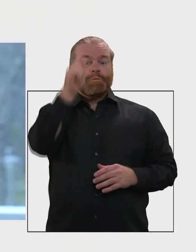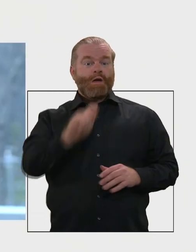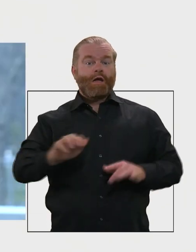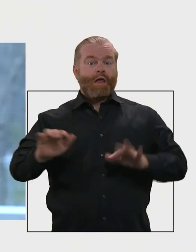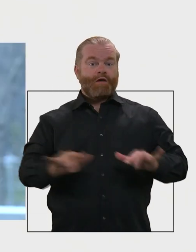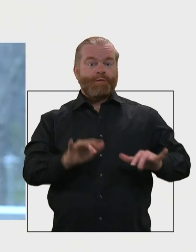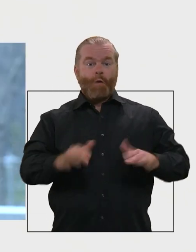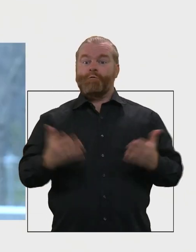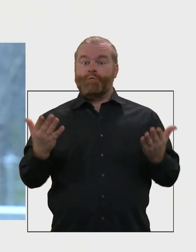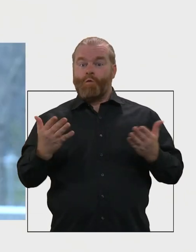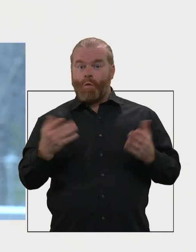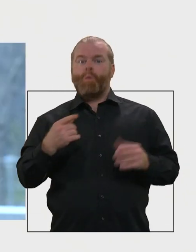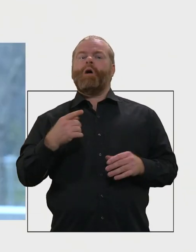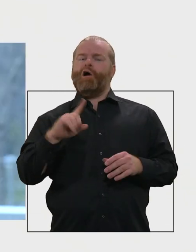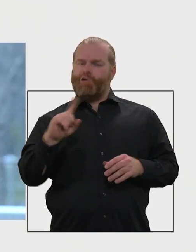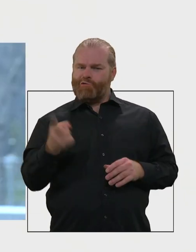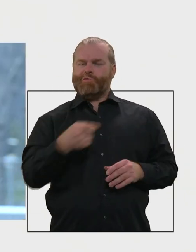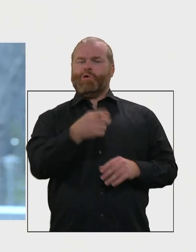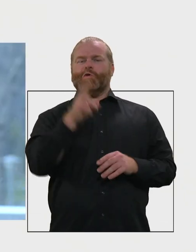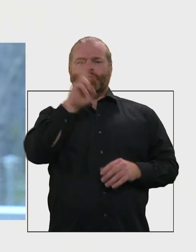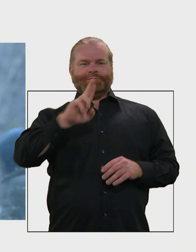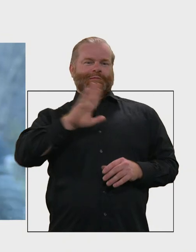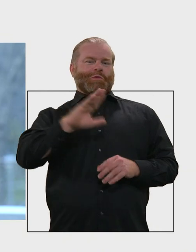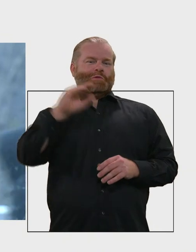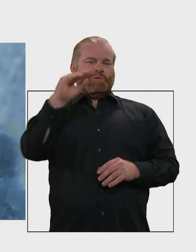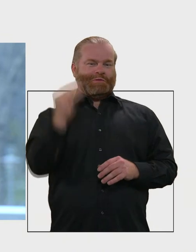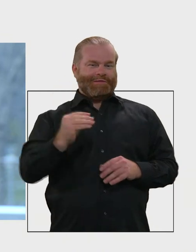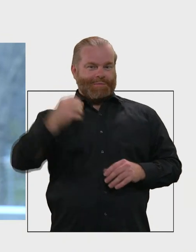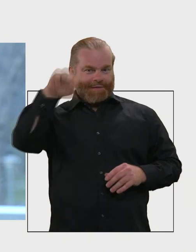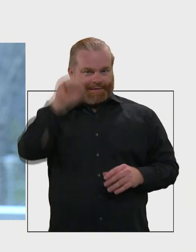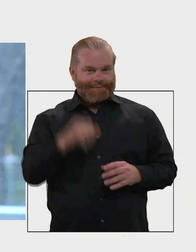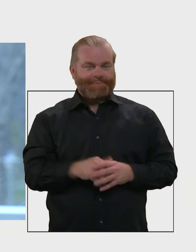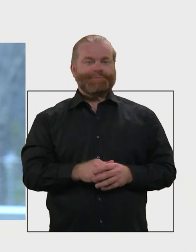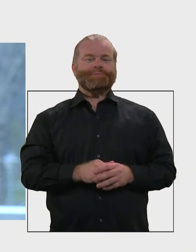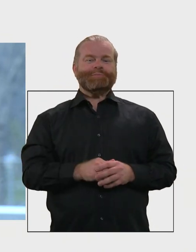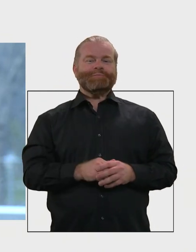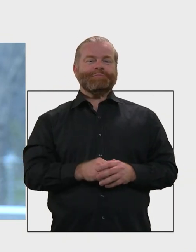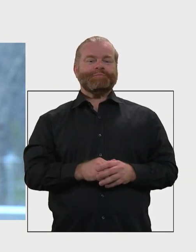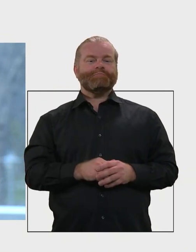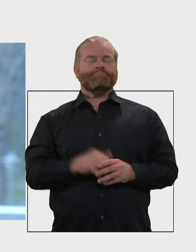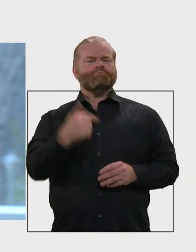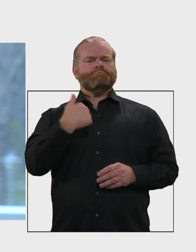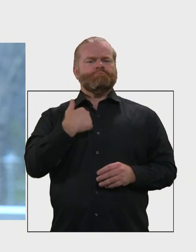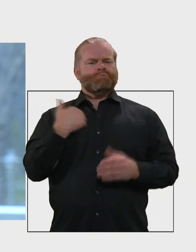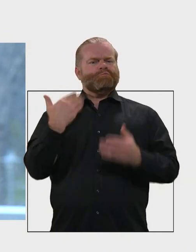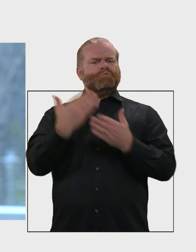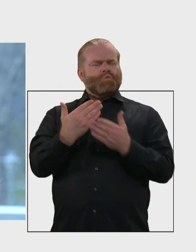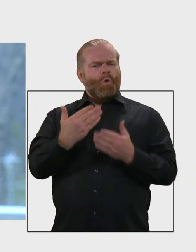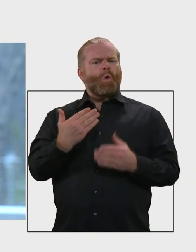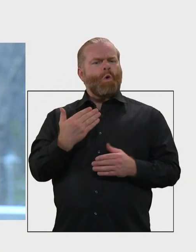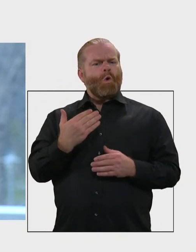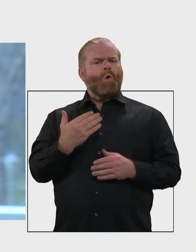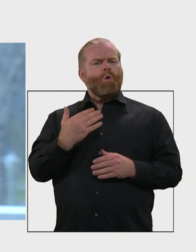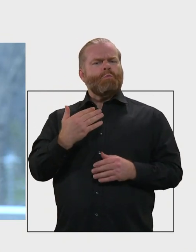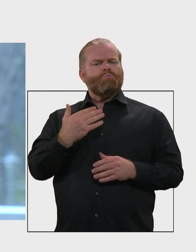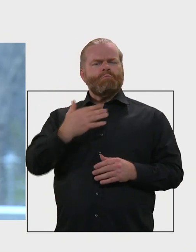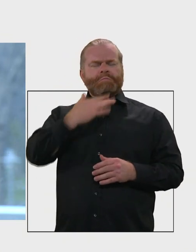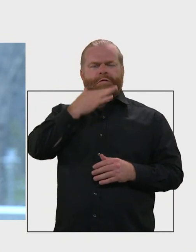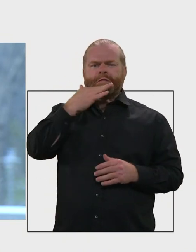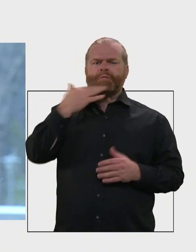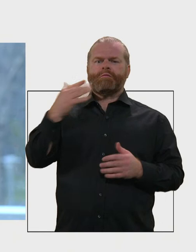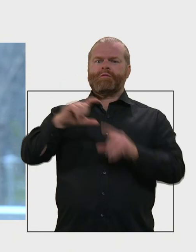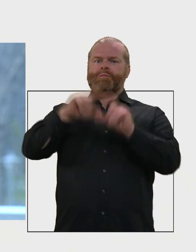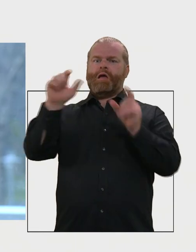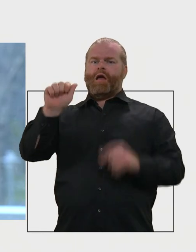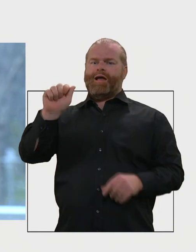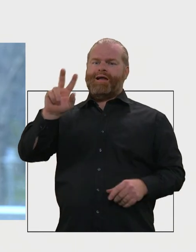Jonas, über das Ave Maria gesprochen. Warum ausgerechnet diesen Musikbeitrag hier heute Abend? Ja, schönen guten Abend. Es gibt